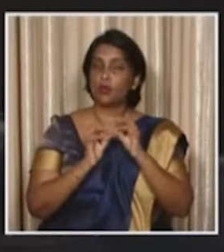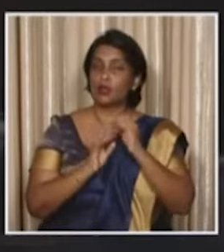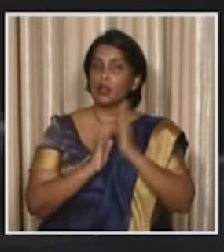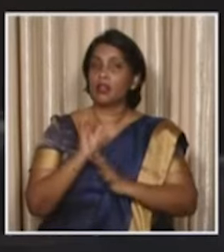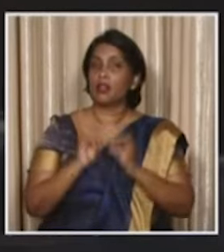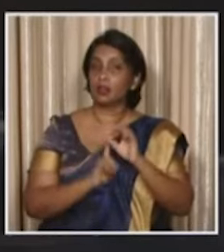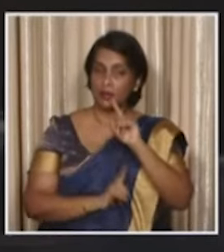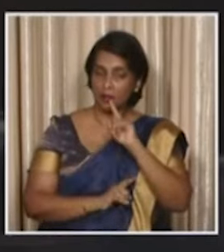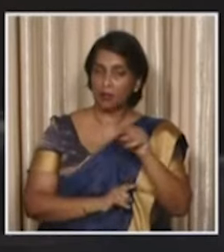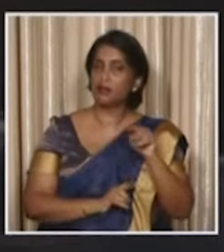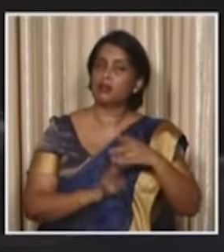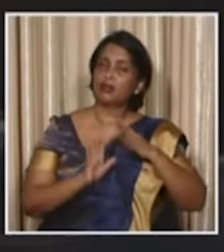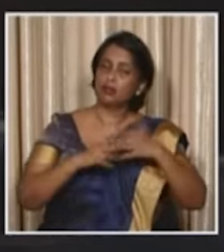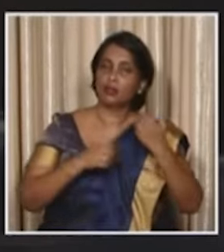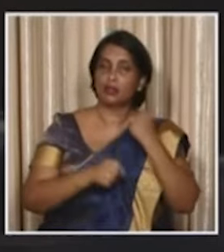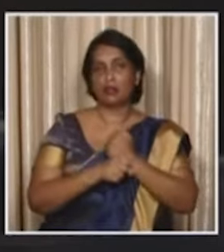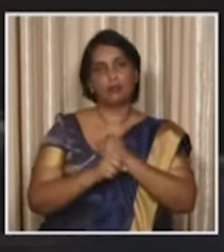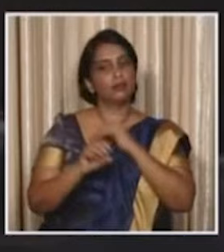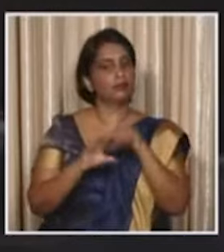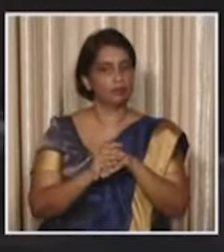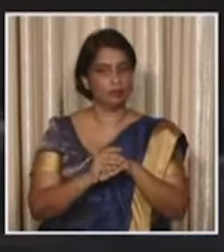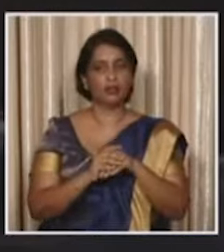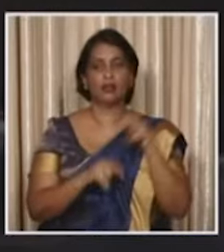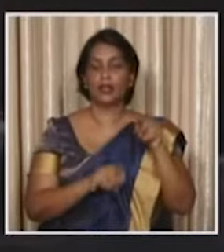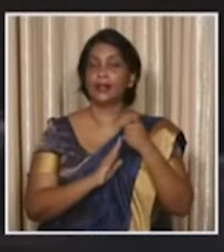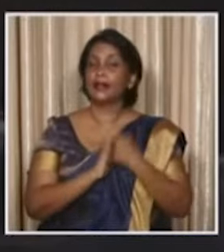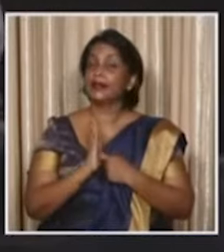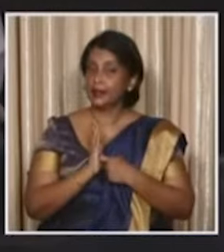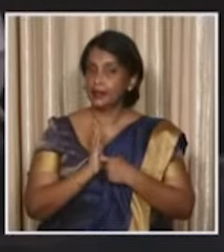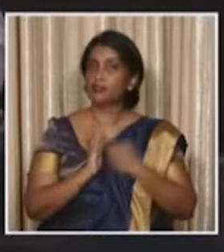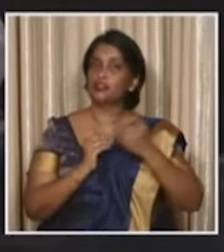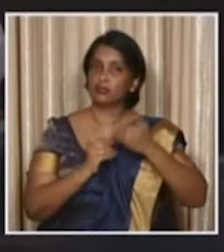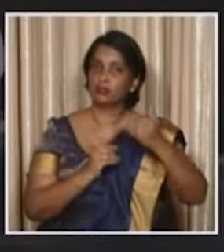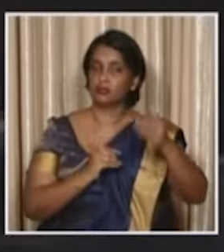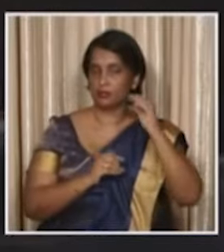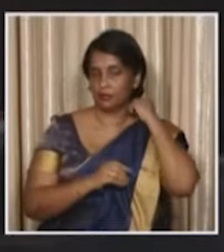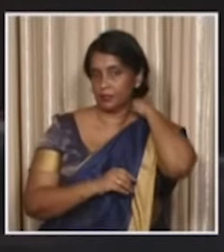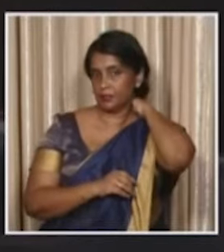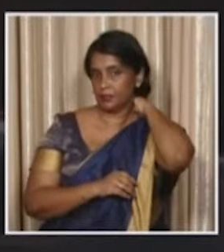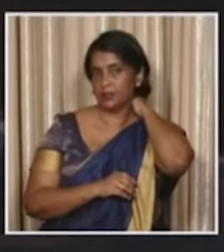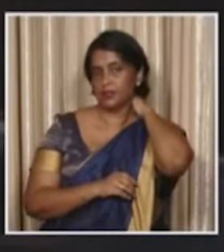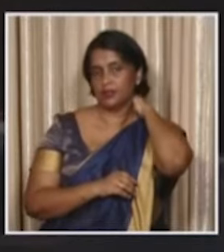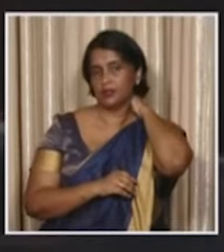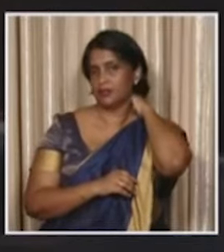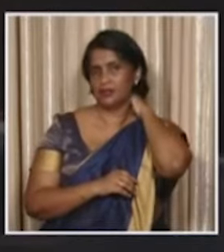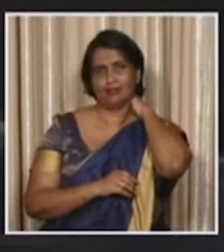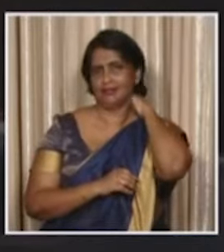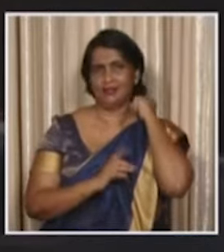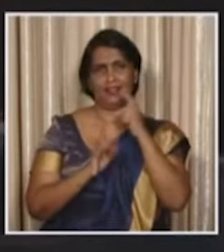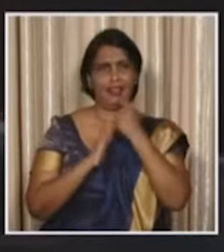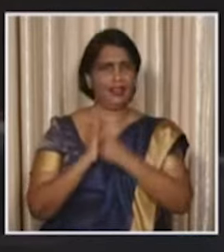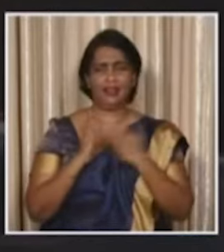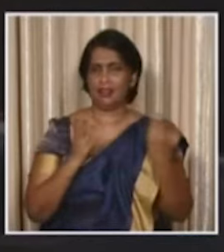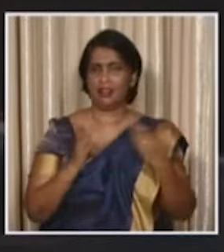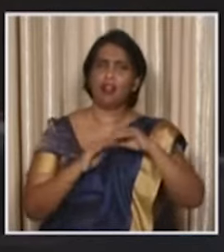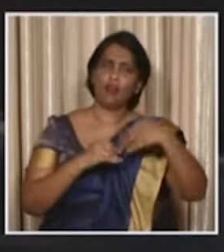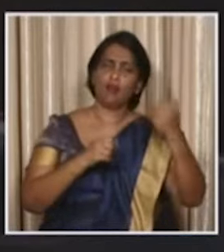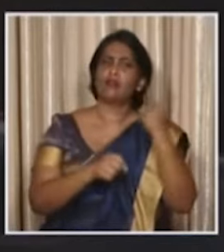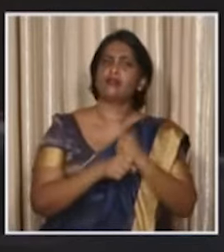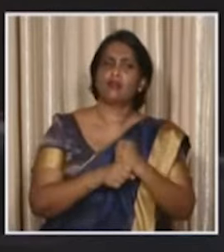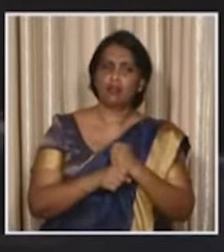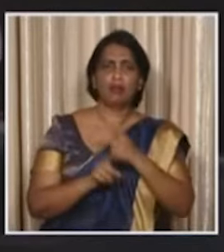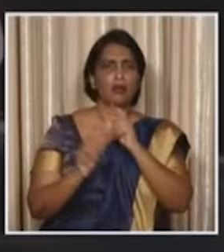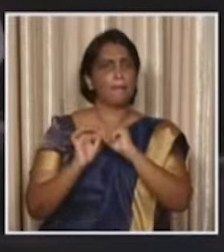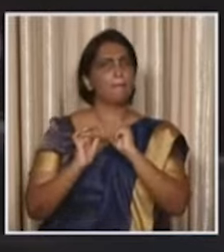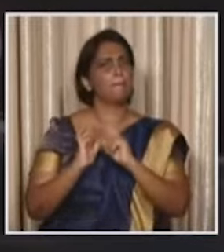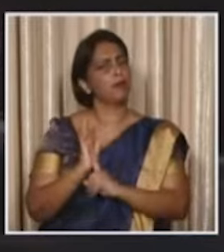කිව්වා කවුරු ආණ්ඩු බලයට පත් වුණත් මේ නීතිය ඉස්සරහට ගෙනියන්න වෙනවා කියලා. එහෙම නීතියක් නැහැ. ඊළඟට පත් වෙන ආණ්ඩුව මේ පනත